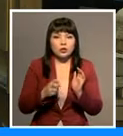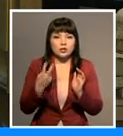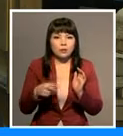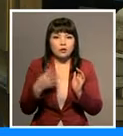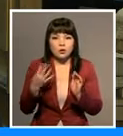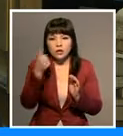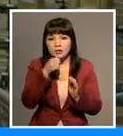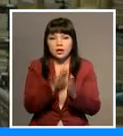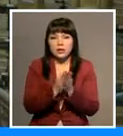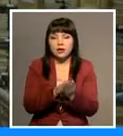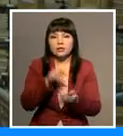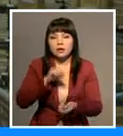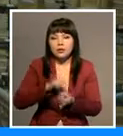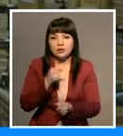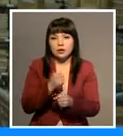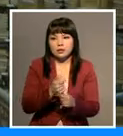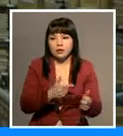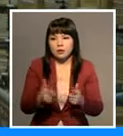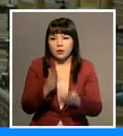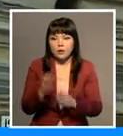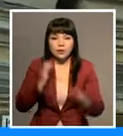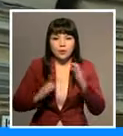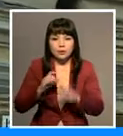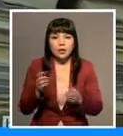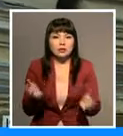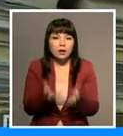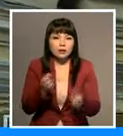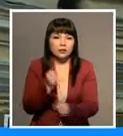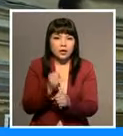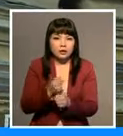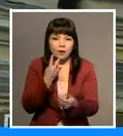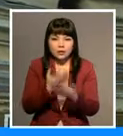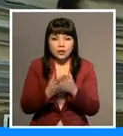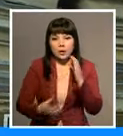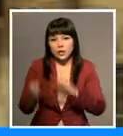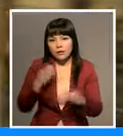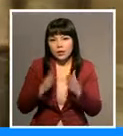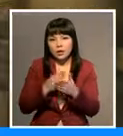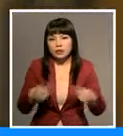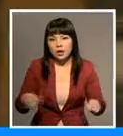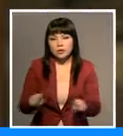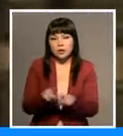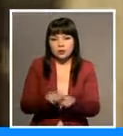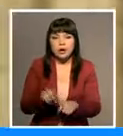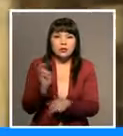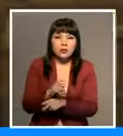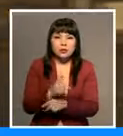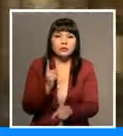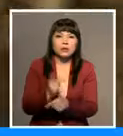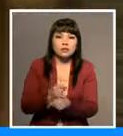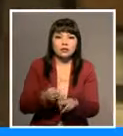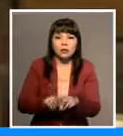Амстердам қаласында басылып шыққан. Баға жетпес байлықты университет көзінің қарашығындай сақтап отыр. Бұл жерге бөгде адамдардың кіруіне тыйым салынған.